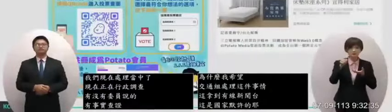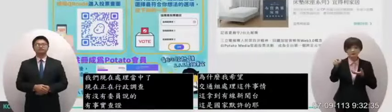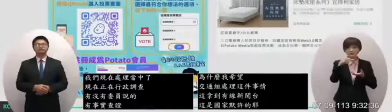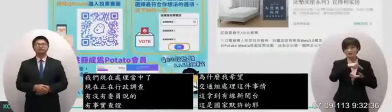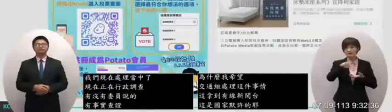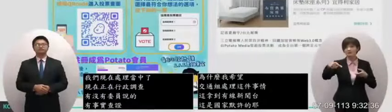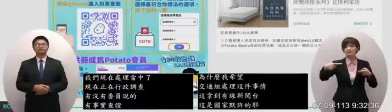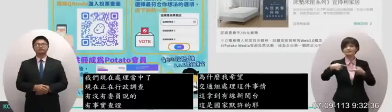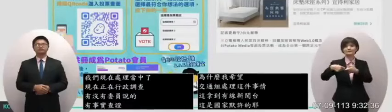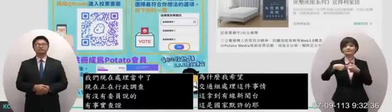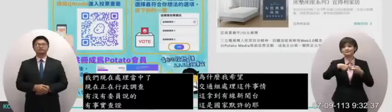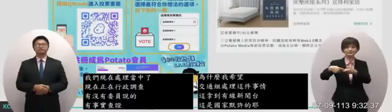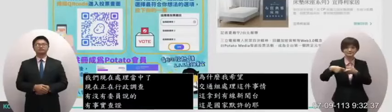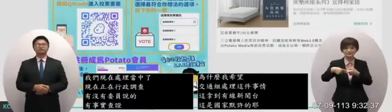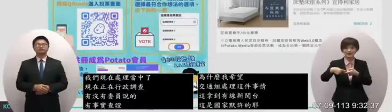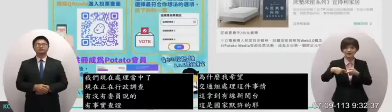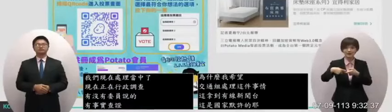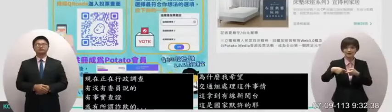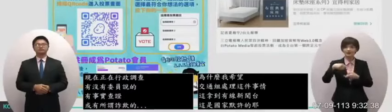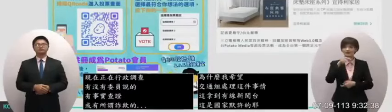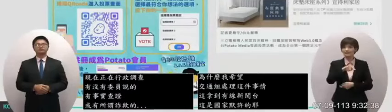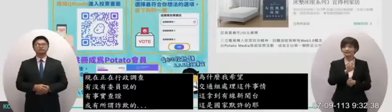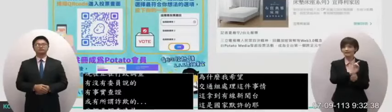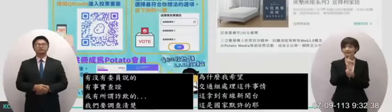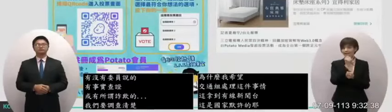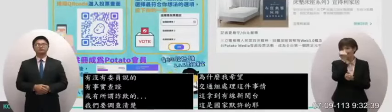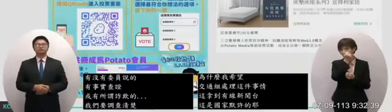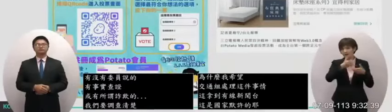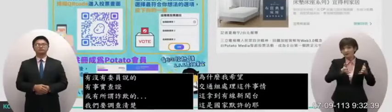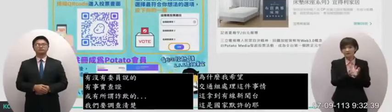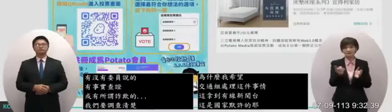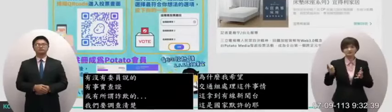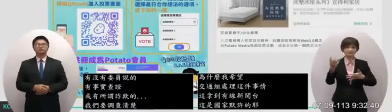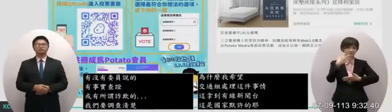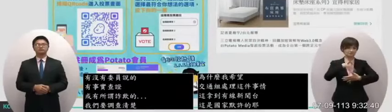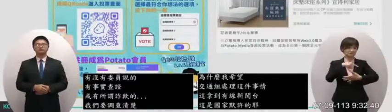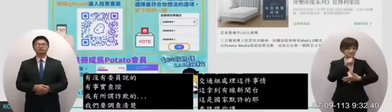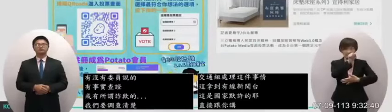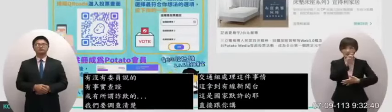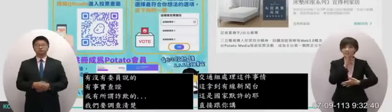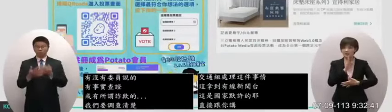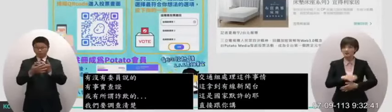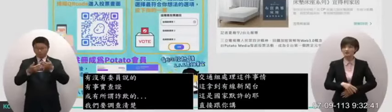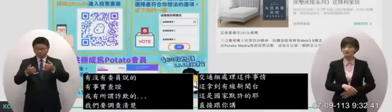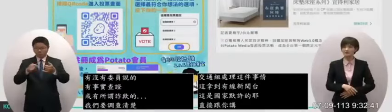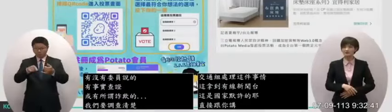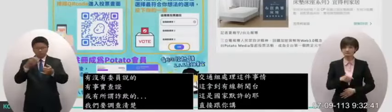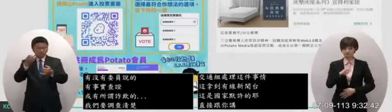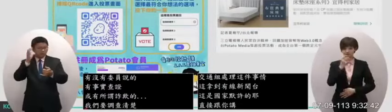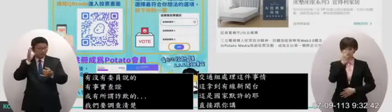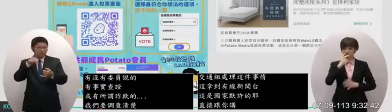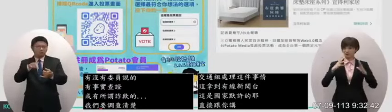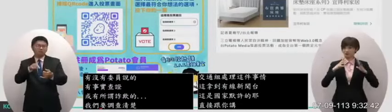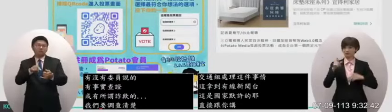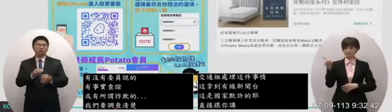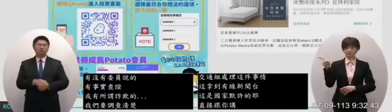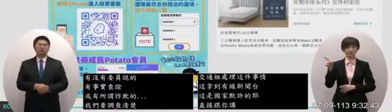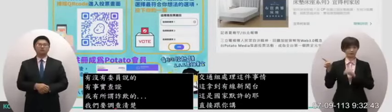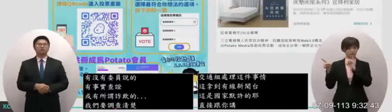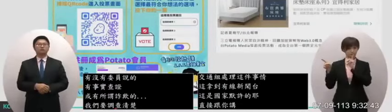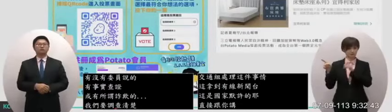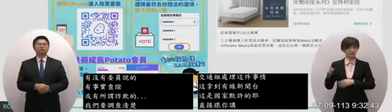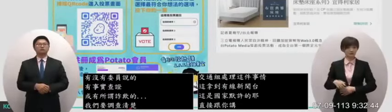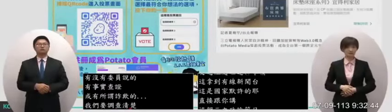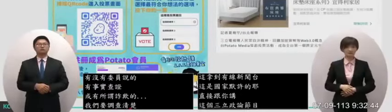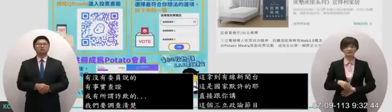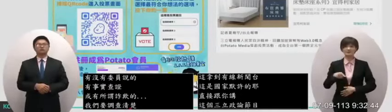Potato Media 是诈欺集团里面网络的一份子，这不是我说的， 这是网络新闻， 这个是检察官说的，这是内